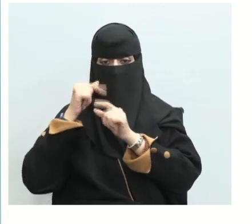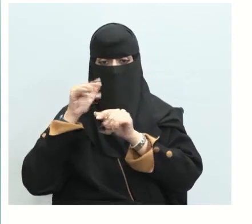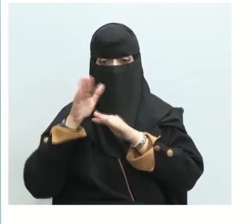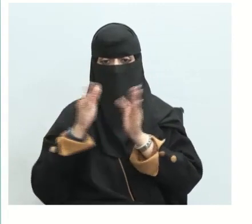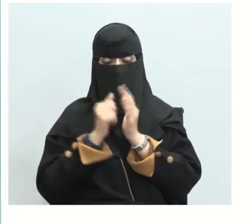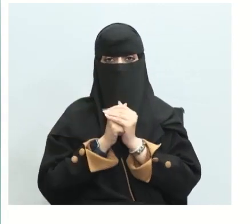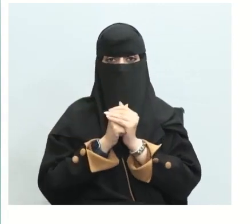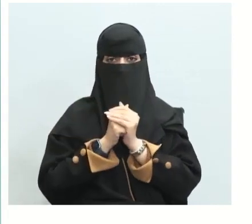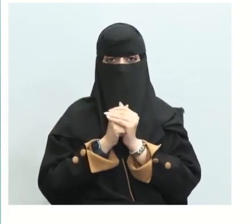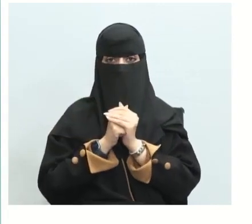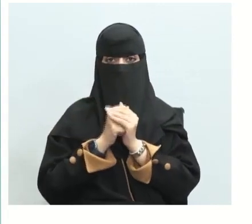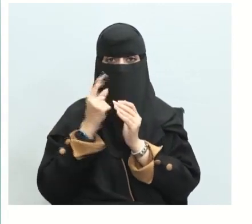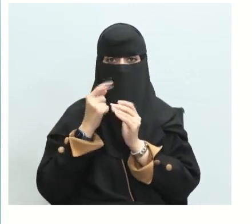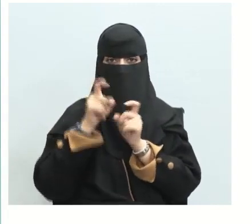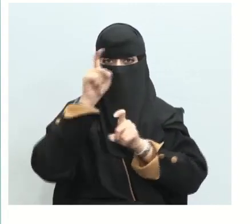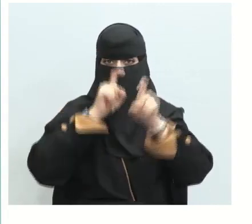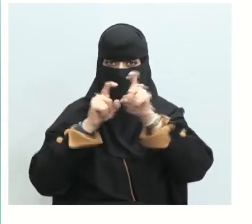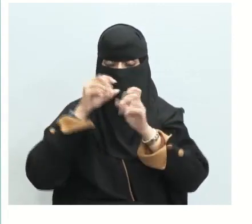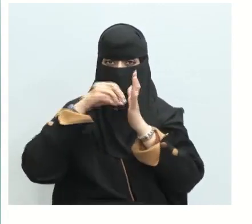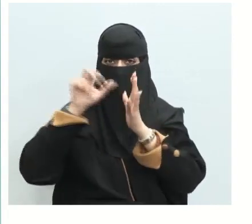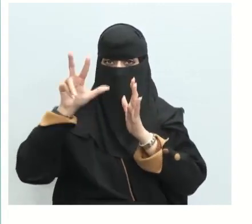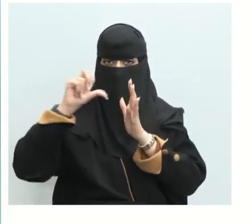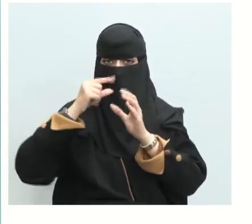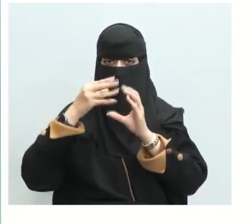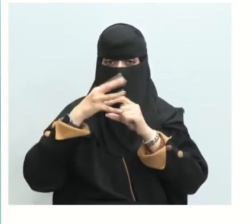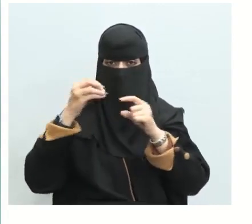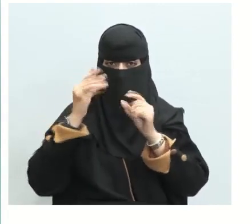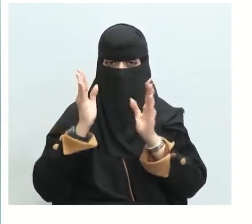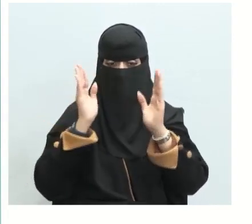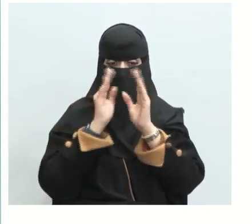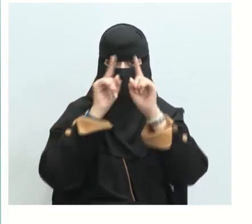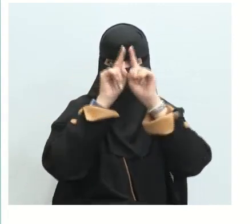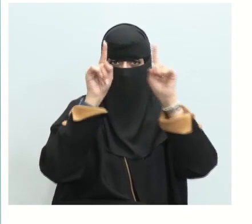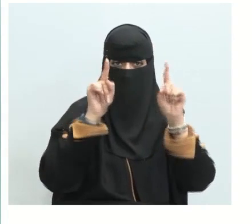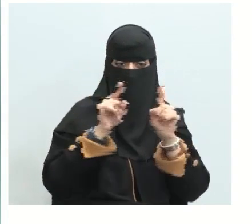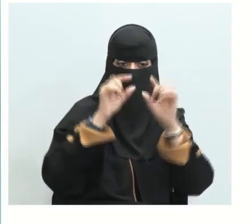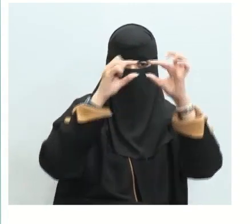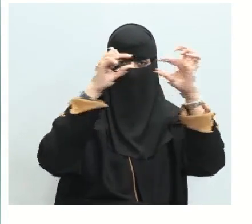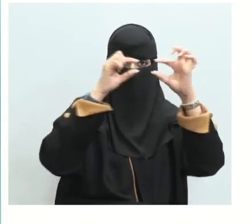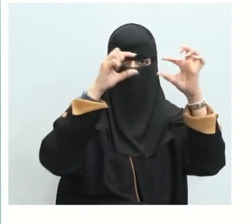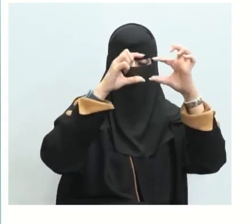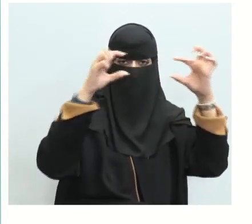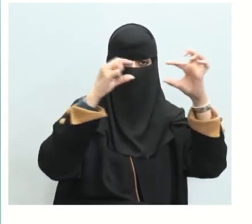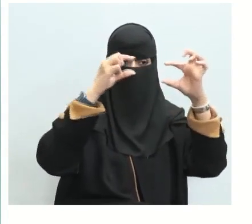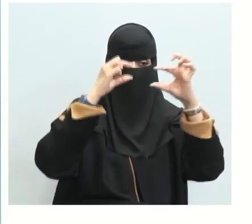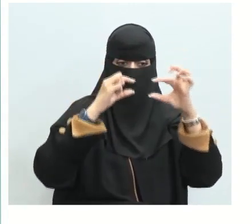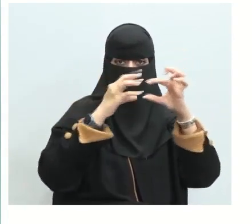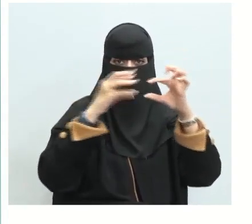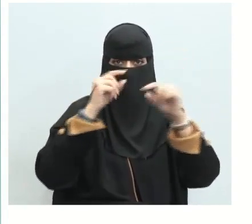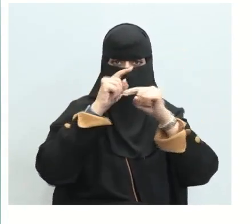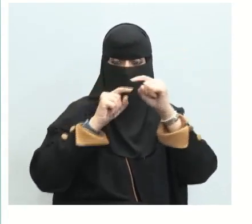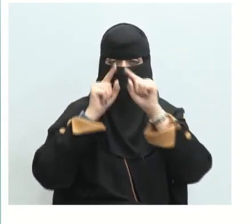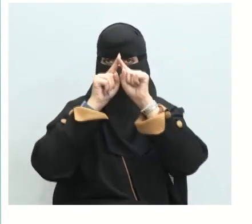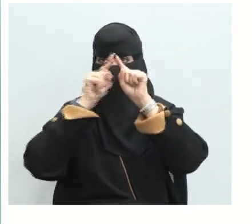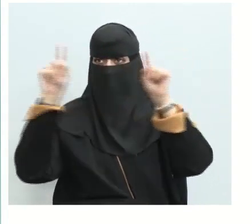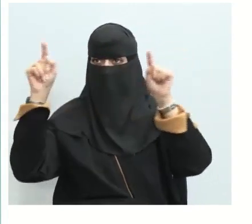التالي: استعلام وسائط لتقليل، هنا أضف استعلام وسائط لتقليل مقياس